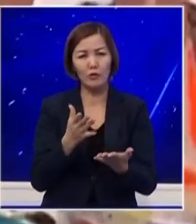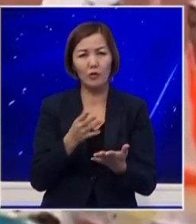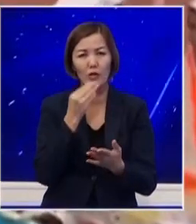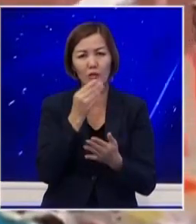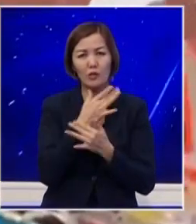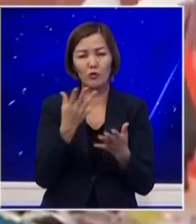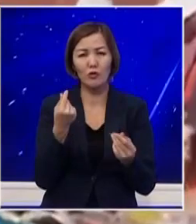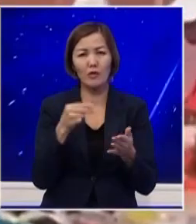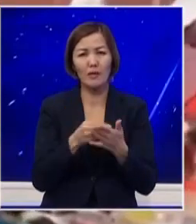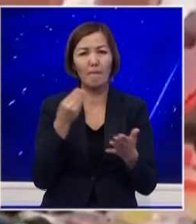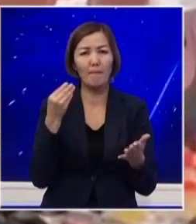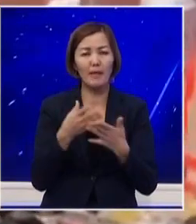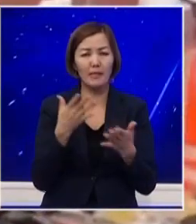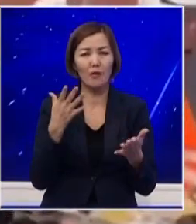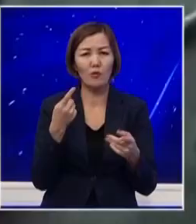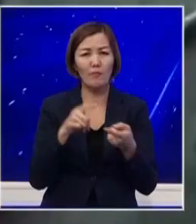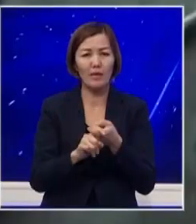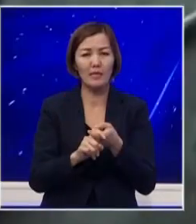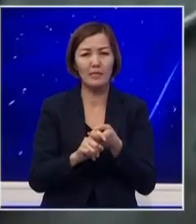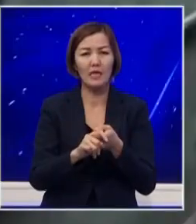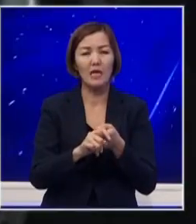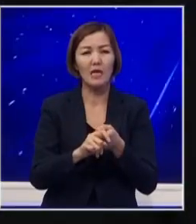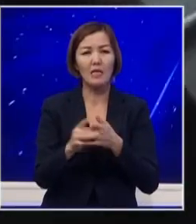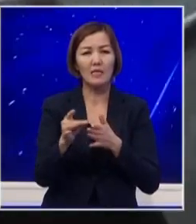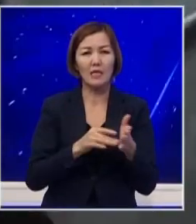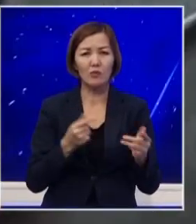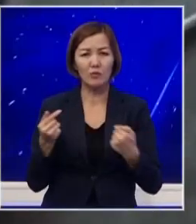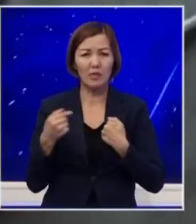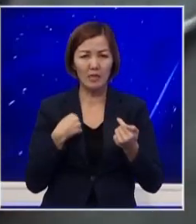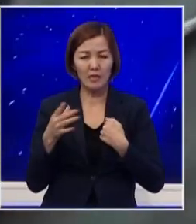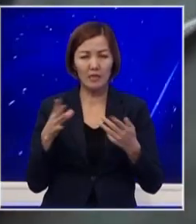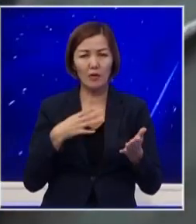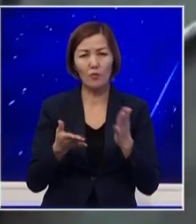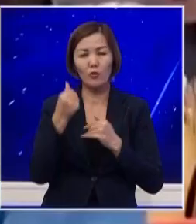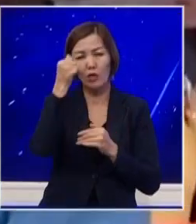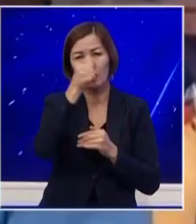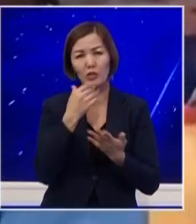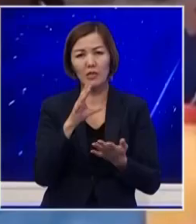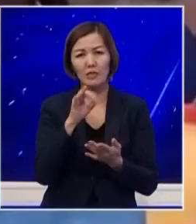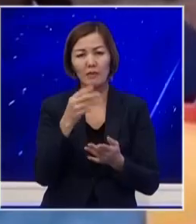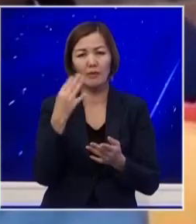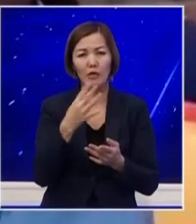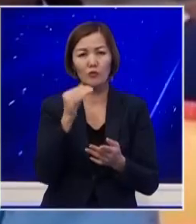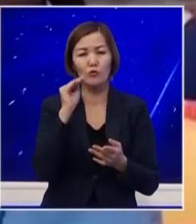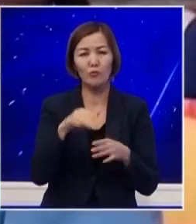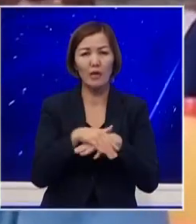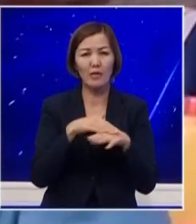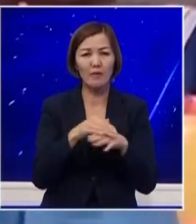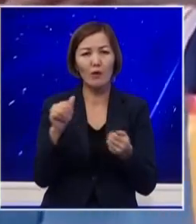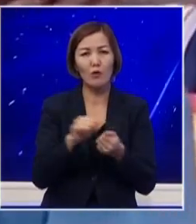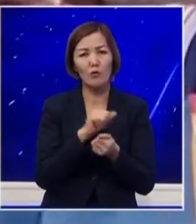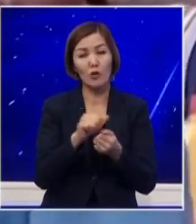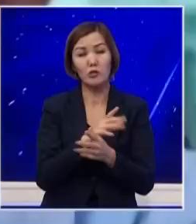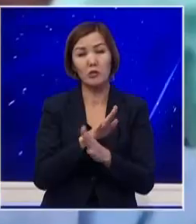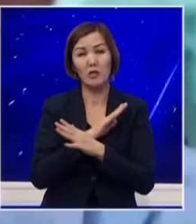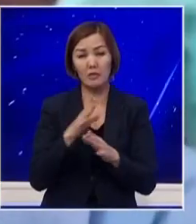бағасы инфляция мен егіннің төмендеуіне байланысты күрт өсті. Естеріңізге сала кетейік, өткен жылы Сомалиде 43 мыңға жуық адам құрғақшылықтан қайтыс